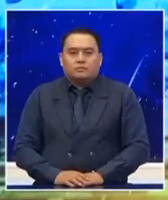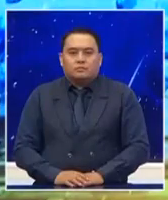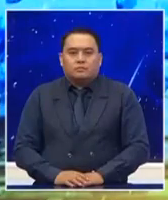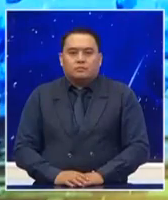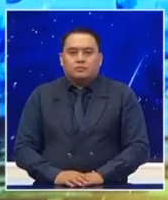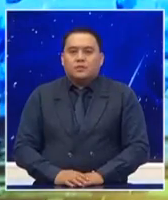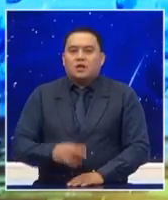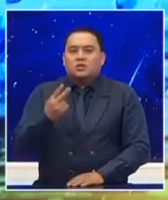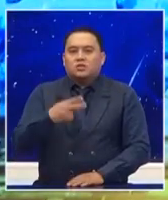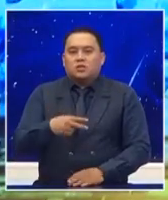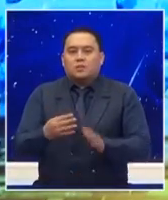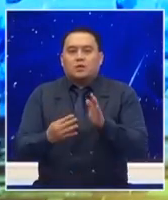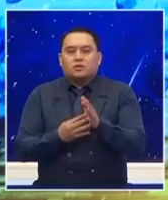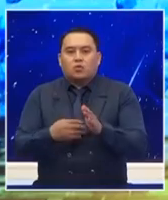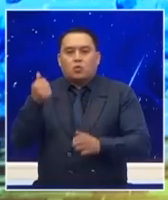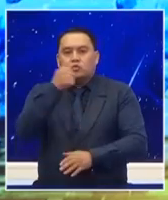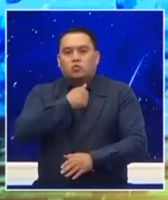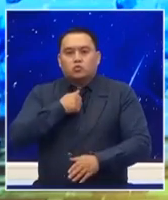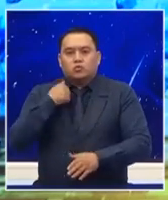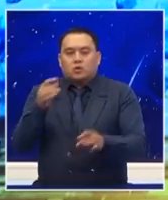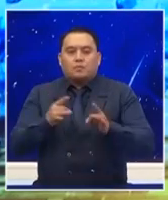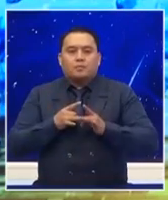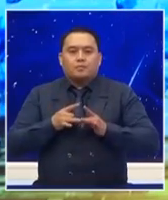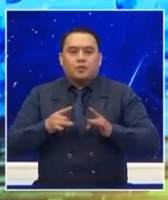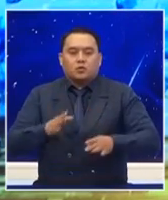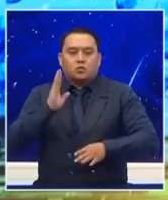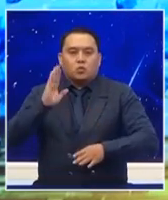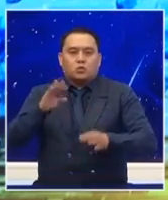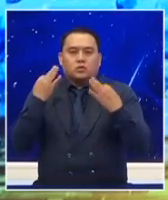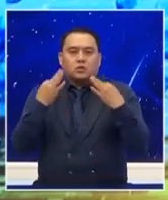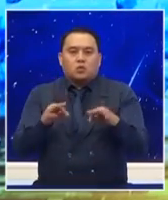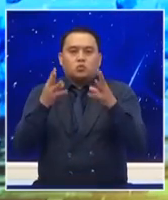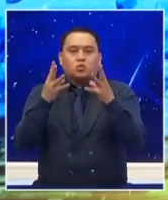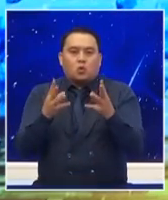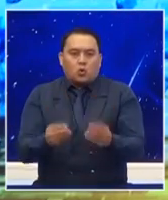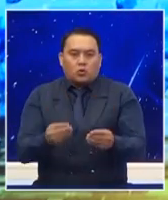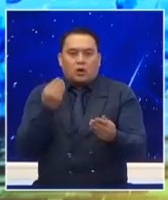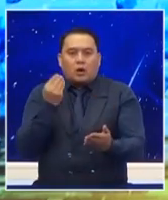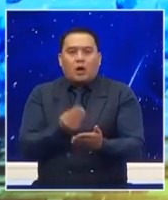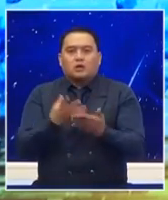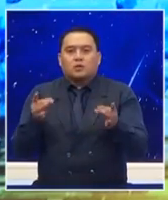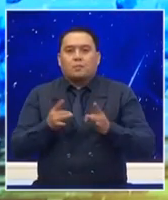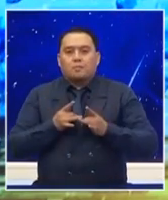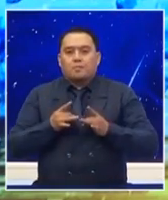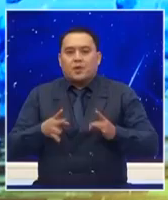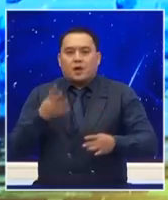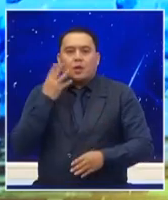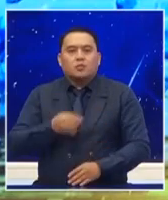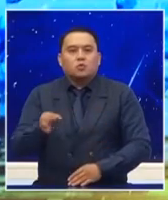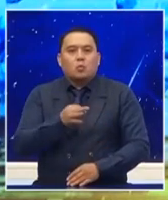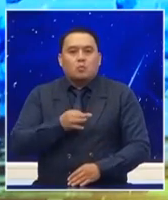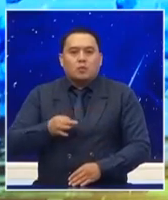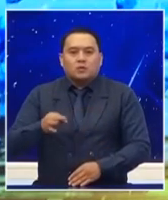Санаулы күндерден соң ел егемендігінің 29 жылдығы атап өтіледі. Осындау қастерліде қасиетті мереке қарсаңында